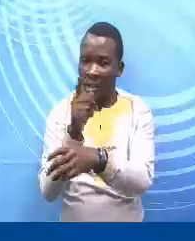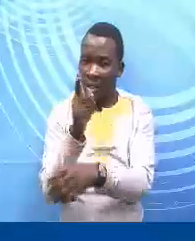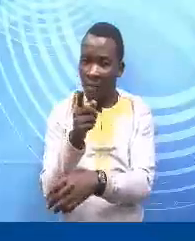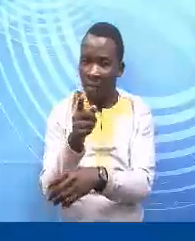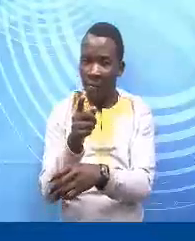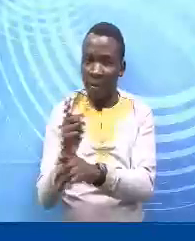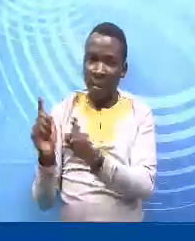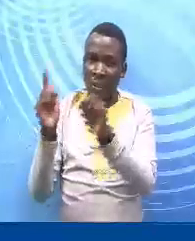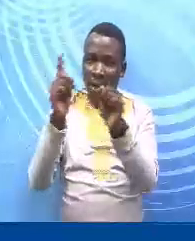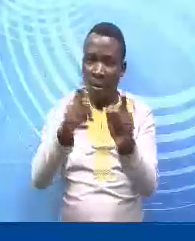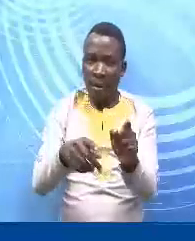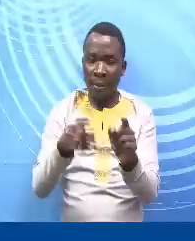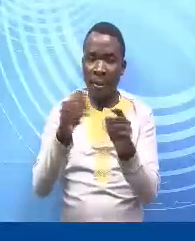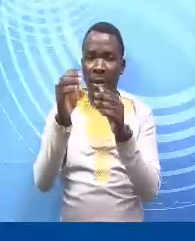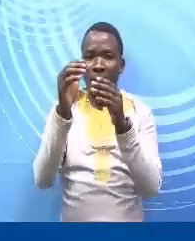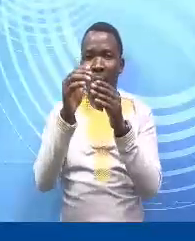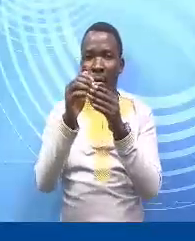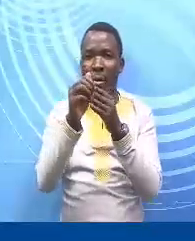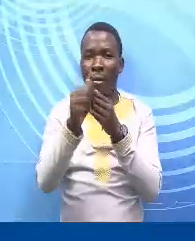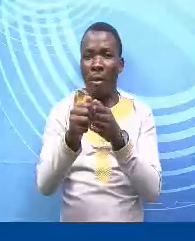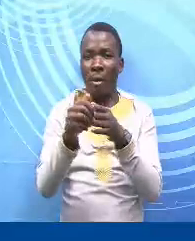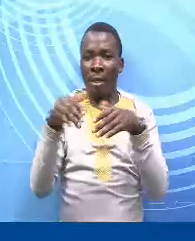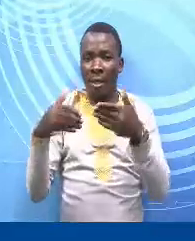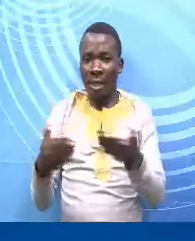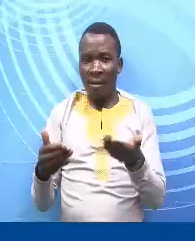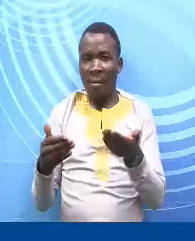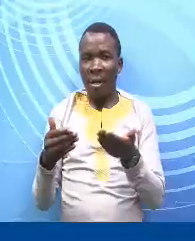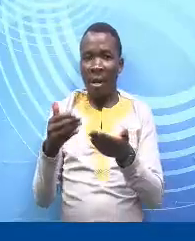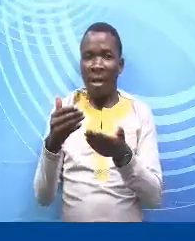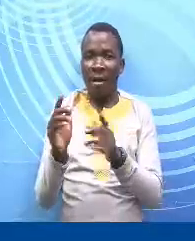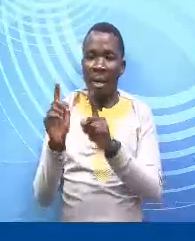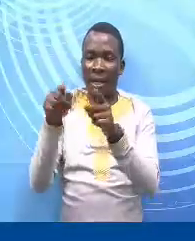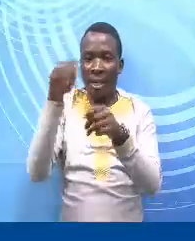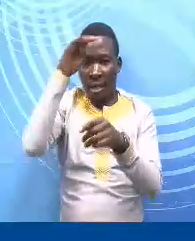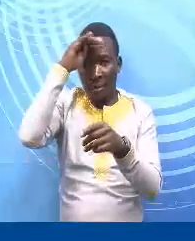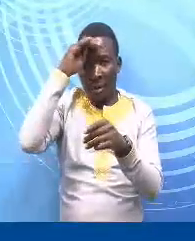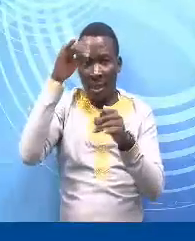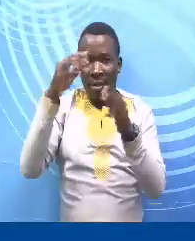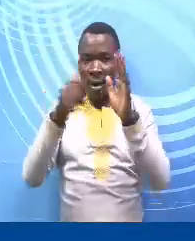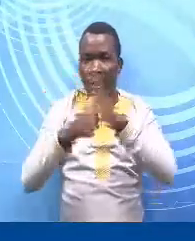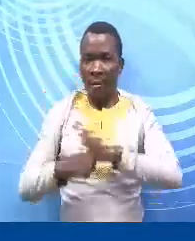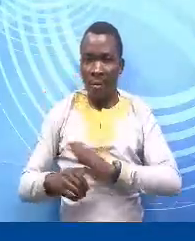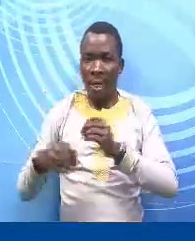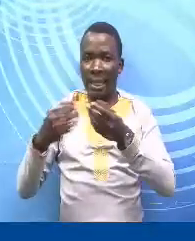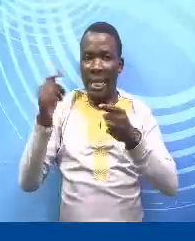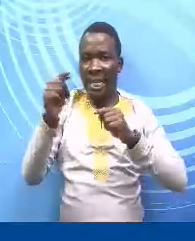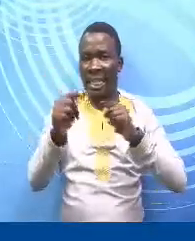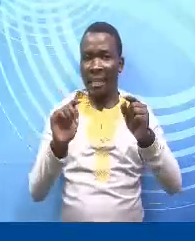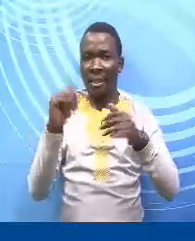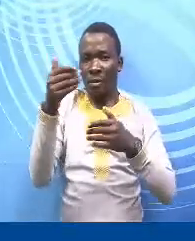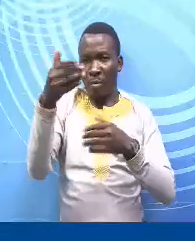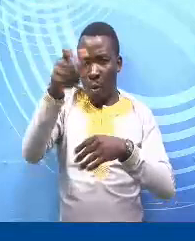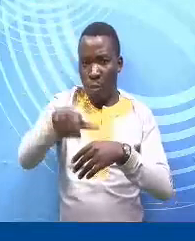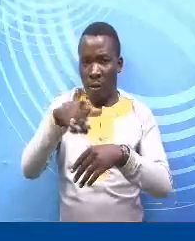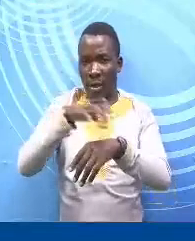bagana ubuyobozi bakiyambaza polisi bagandeba koko abahohotera bagasanga n'ikirego umuntu agafatwa agakurikiranwa